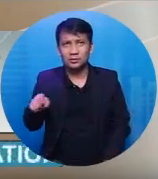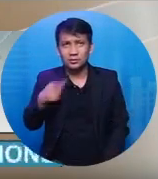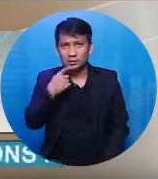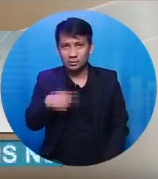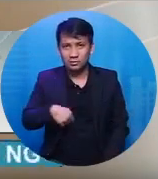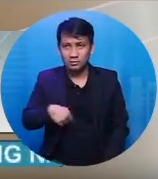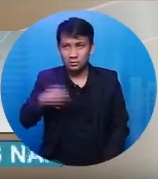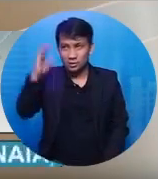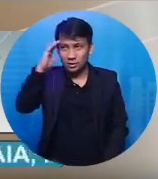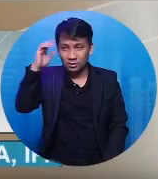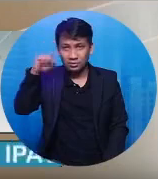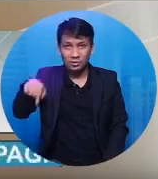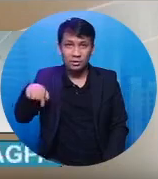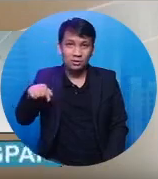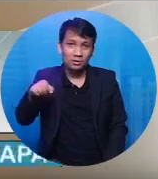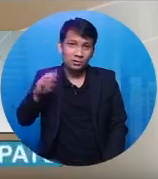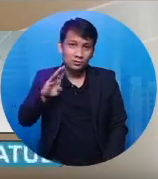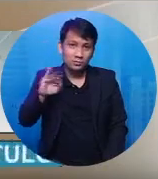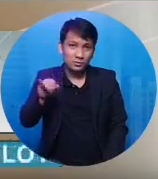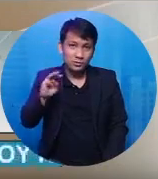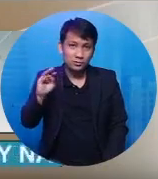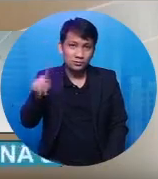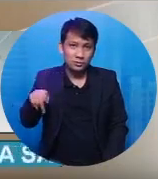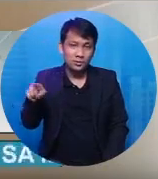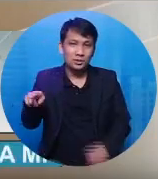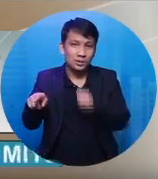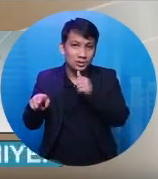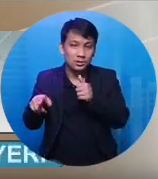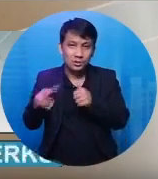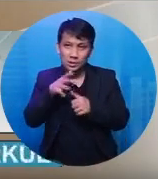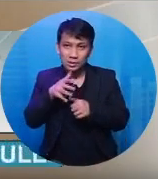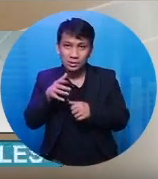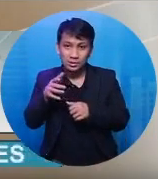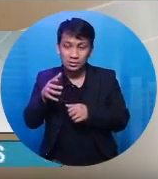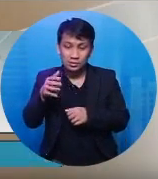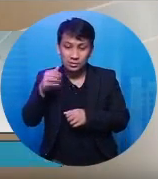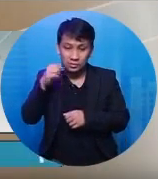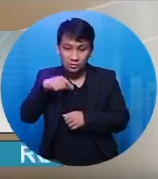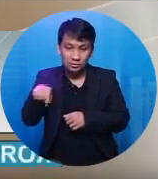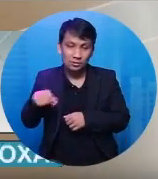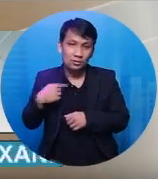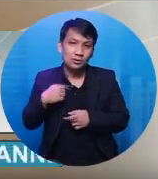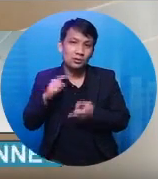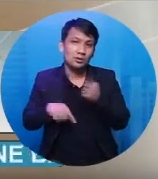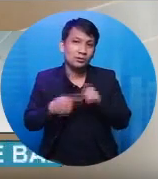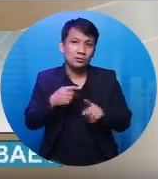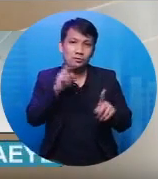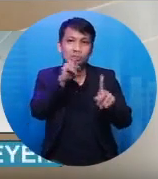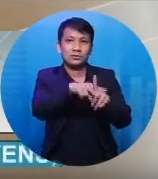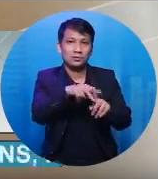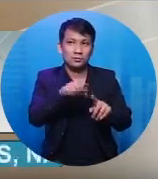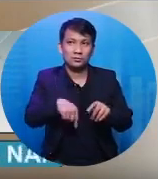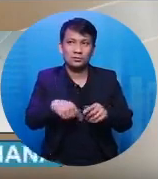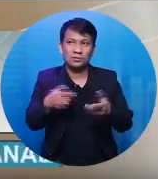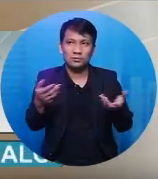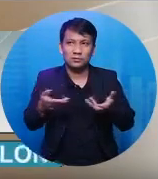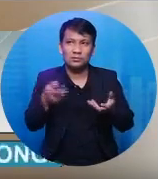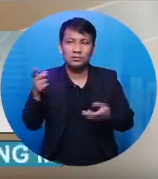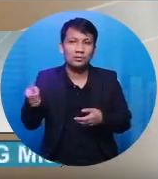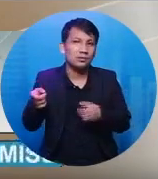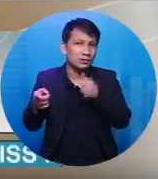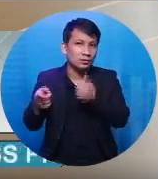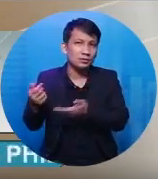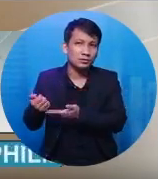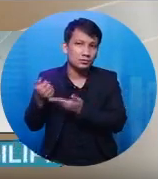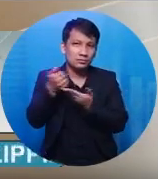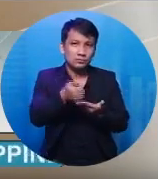diyan sa BGMP, sir? Hindi naman ano sir, nagkataon yung si may kaibigan na ako nung nag-a-apply ako talaga sir. Parang yan may